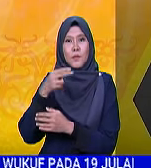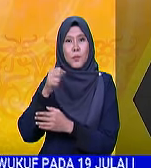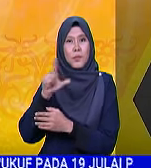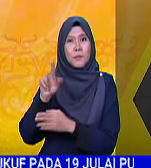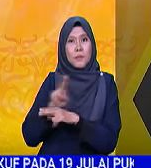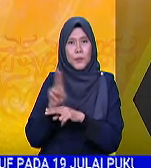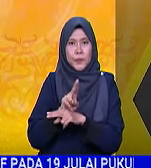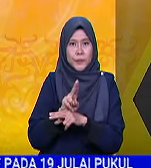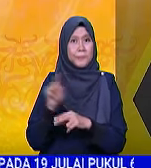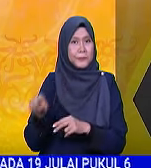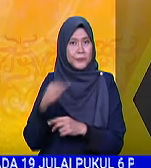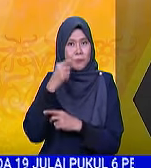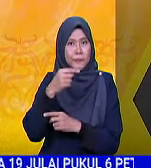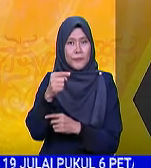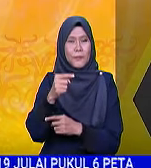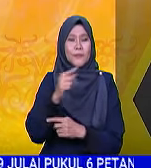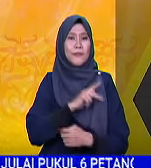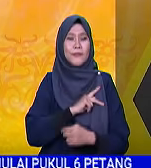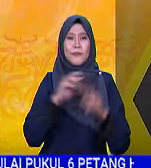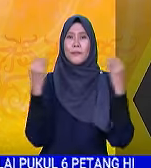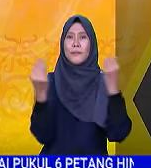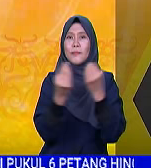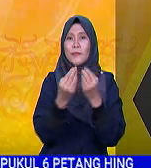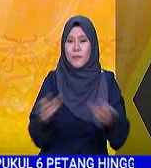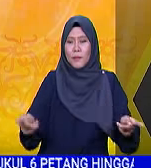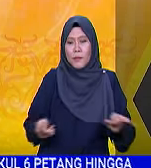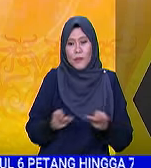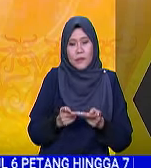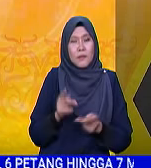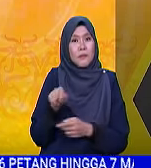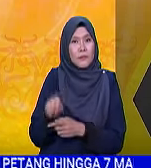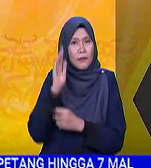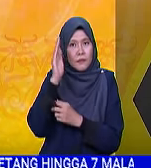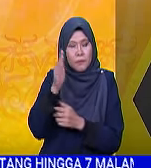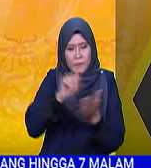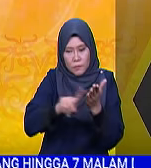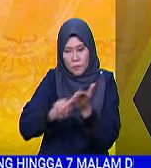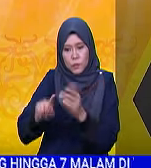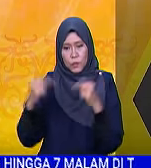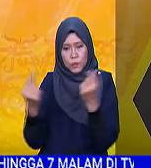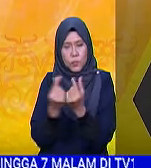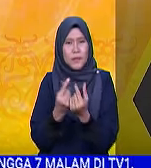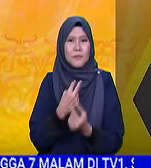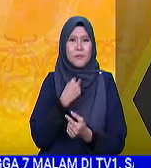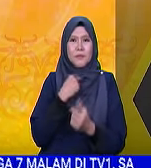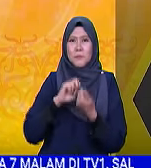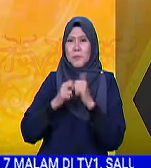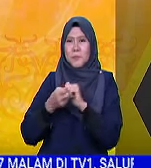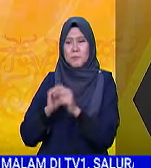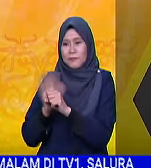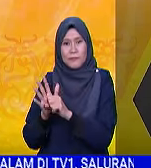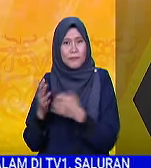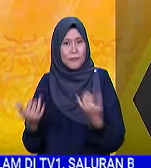Alexander Nantalingi berkata, ketua-ketua masyarakat di kawasan masing-masing akan mengenal pasti golongan yang terkesan dan